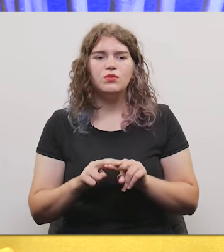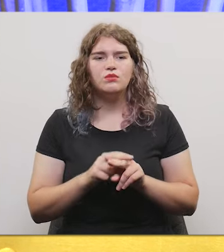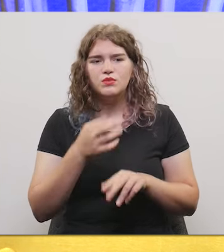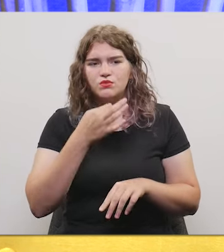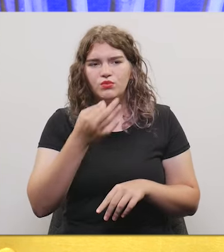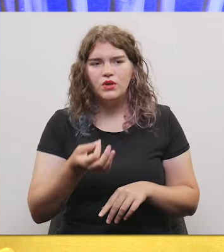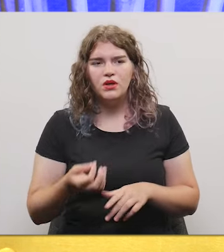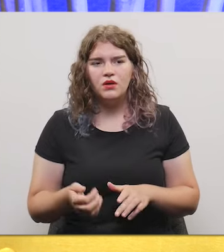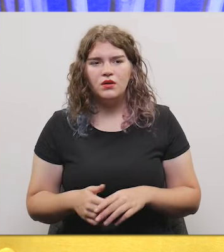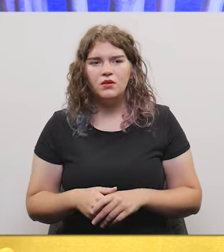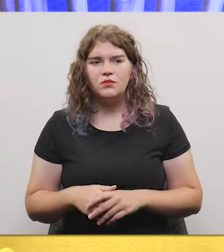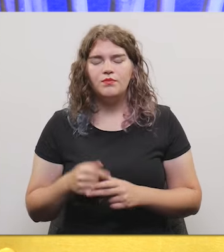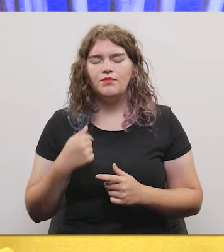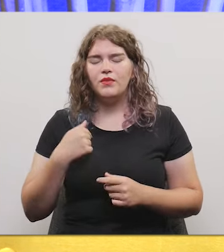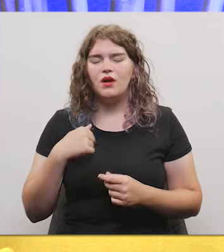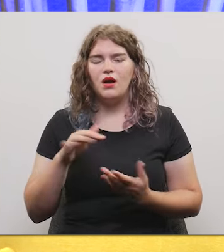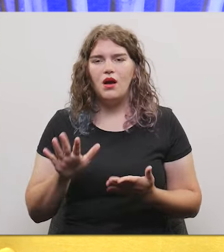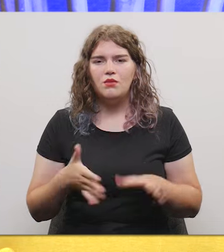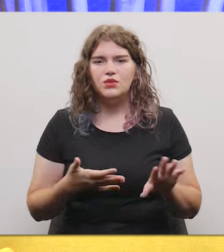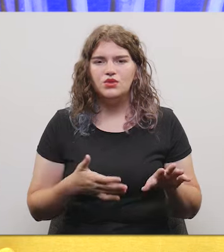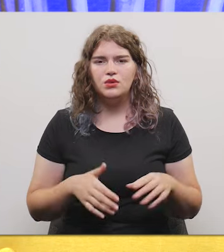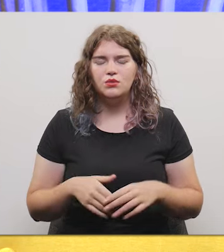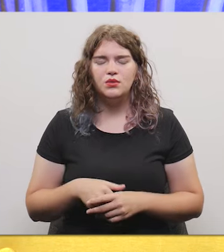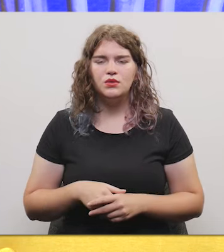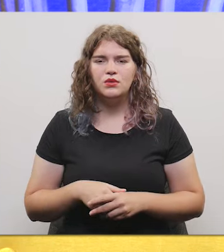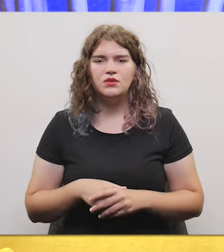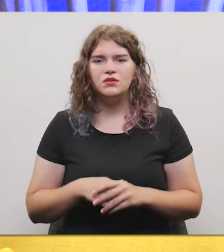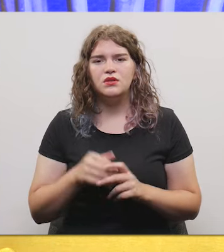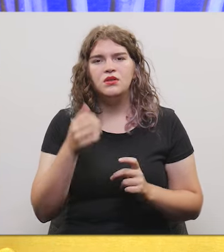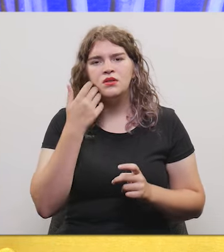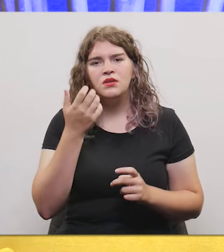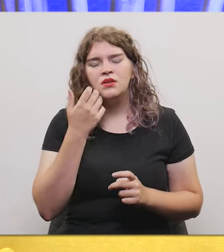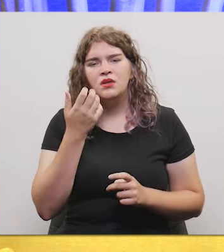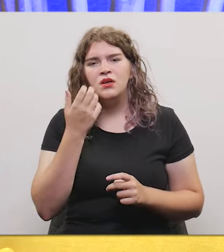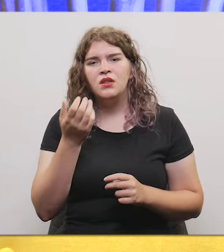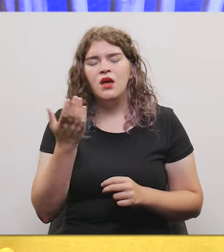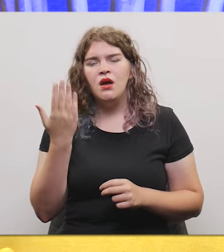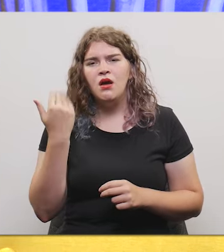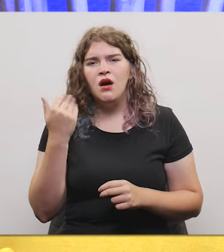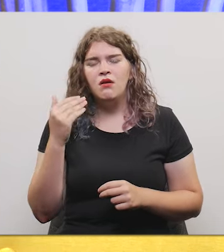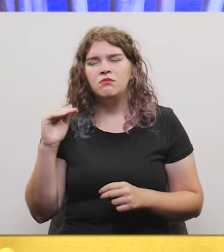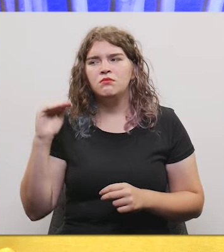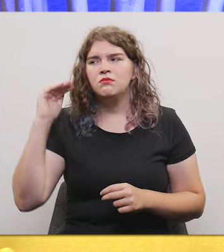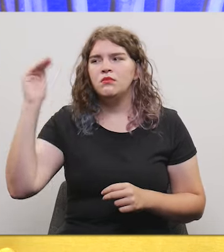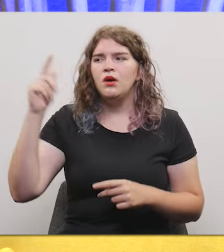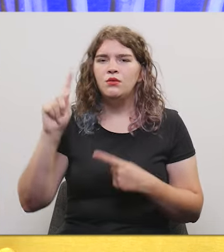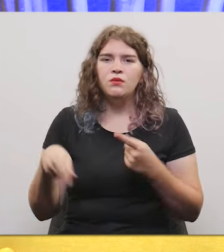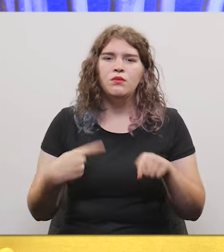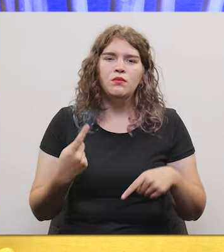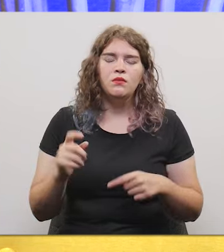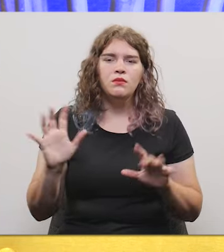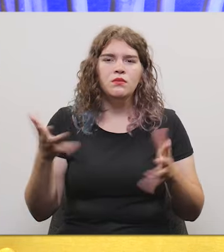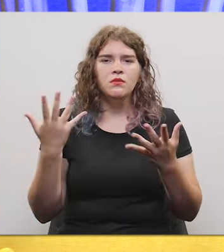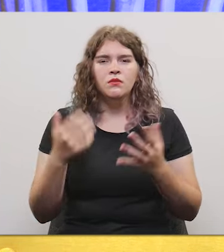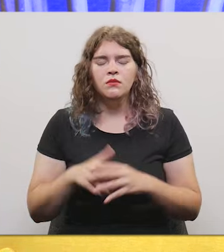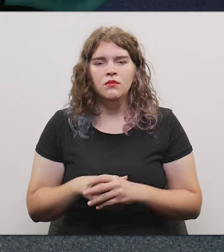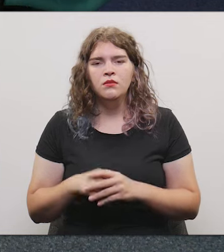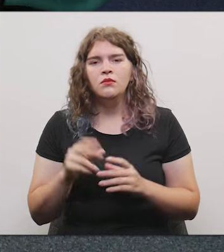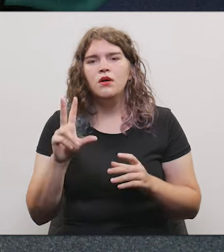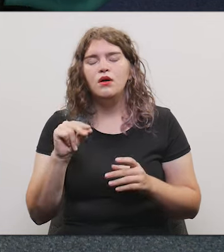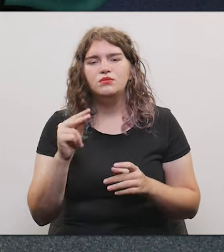Așa cum spuneam, am început când era mai mare, era după